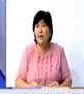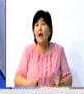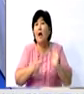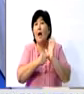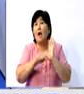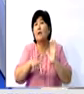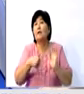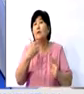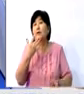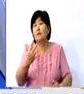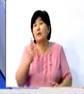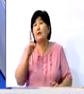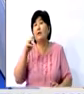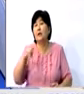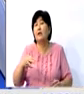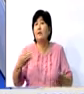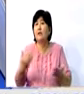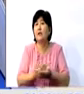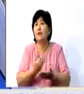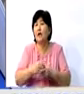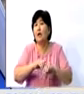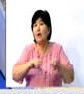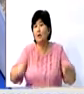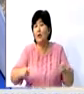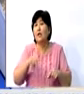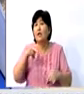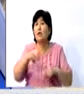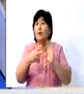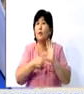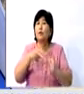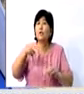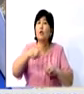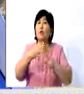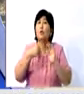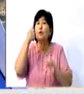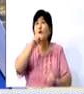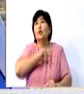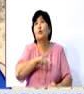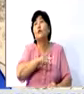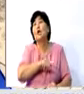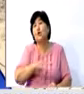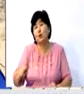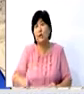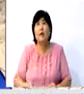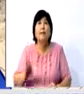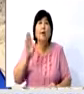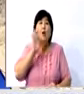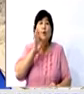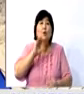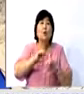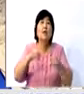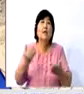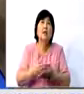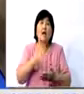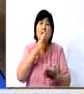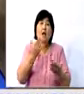6,5 шақырым кәріз жүйелері жаңғырту жұмыстары 2018-2019 жылдары жұмыстары жүргізеді. Су желісін жаңғырту барысында